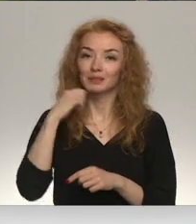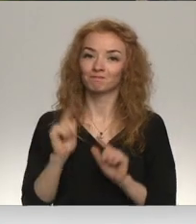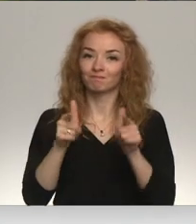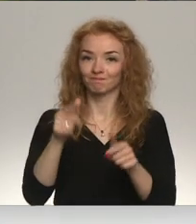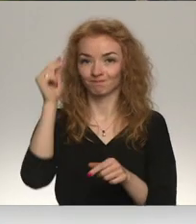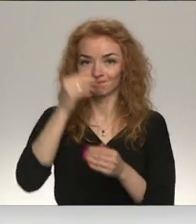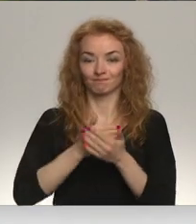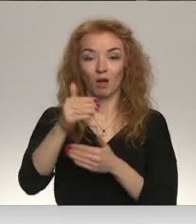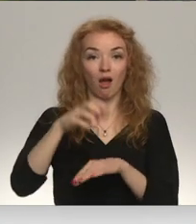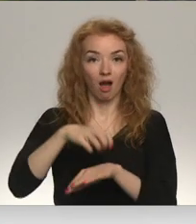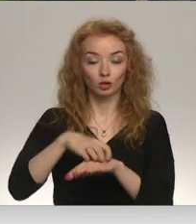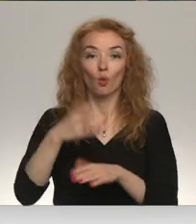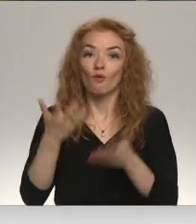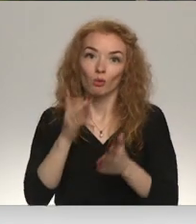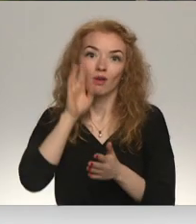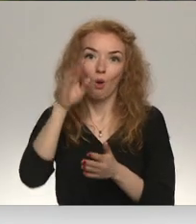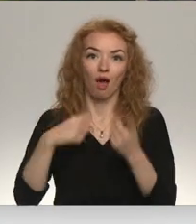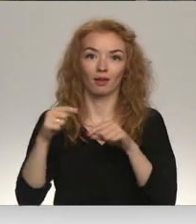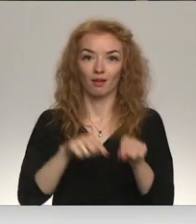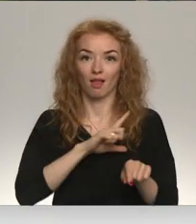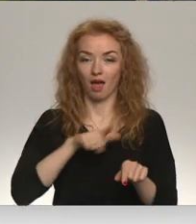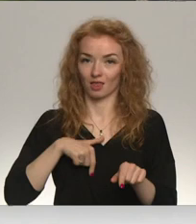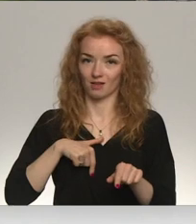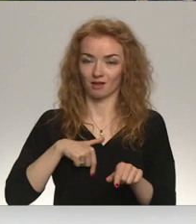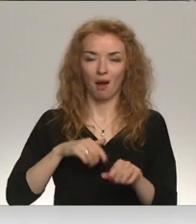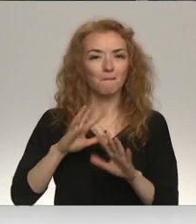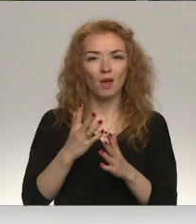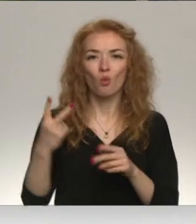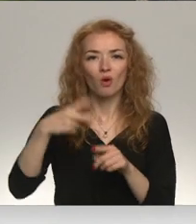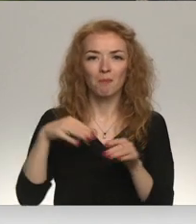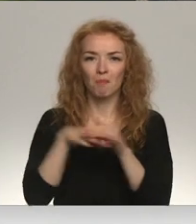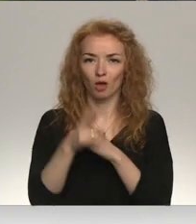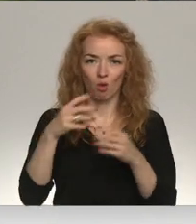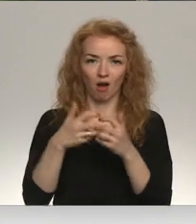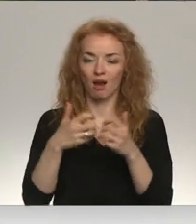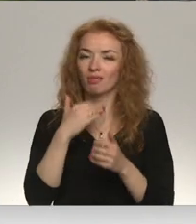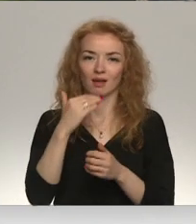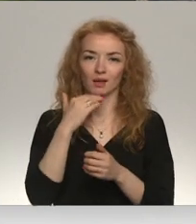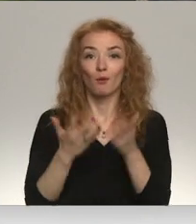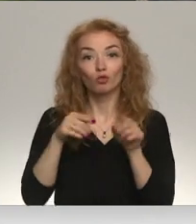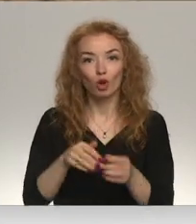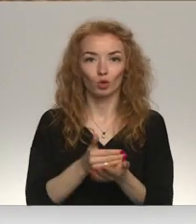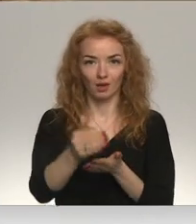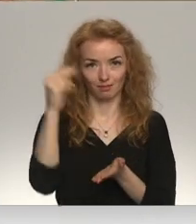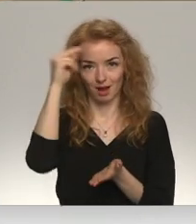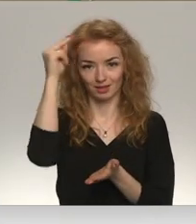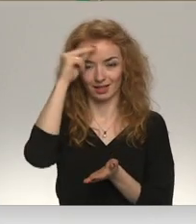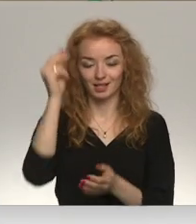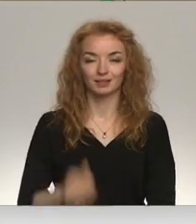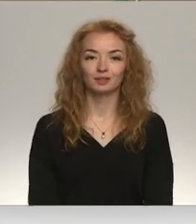neizslēdz iespēju, ka Latvijā varētu atgriezties, taču nevis bēgot no kara, bet lai turpinātu mācības augstskolā.